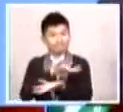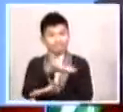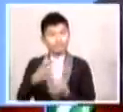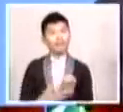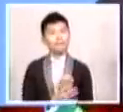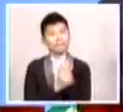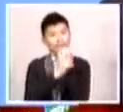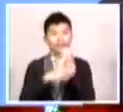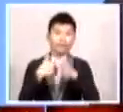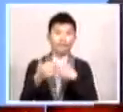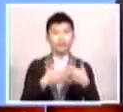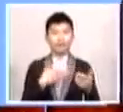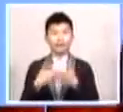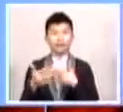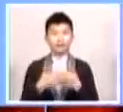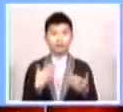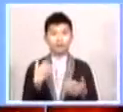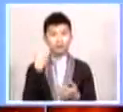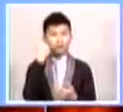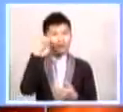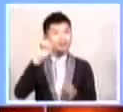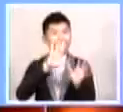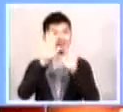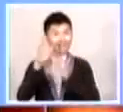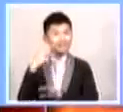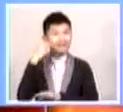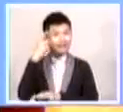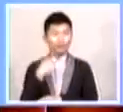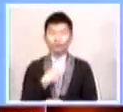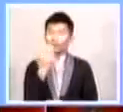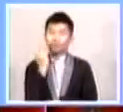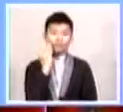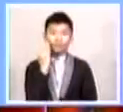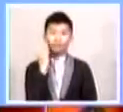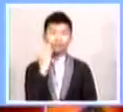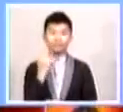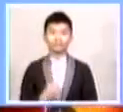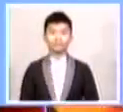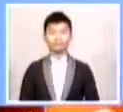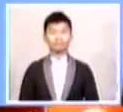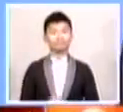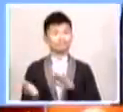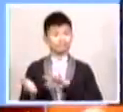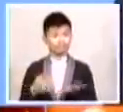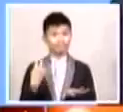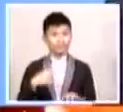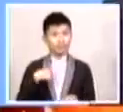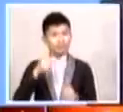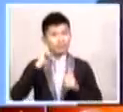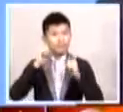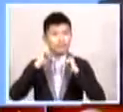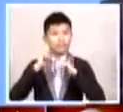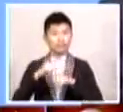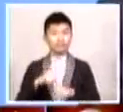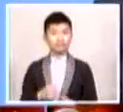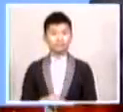迄种革命情感啊！我嘛定想起来，陈定南兄，